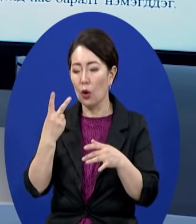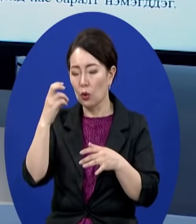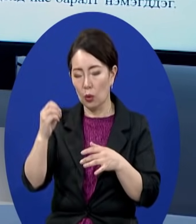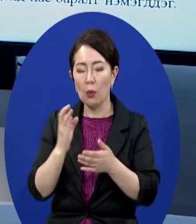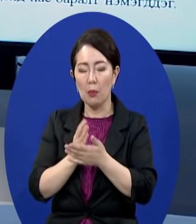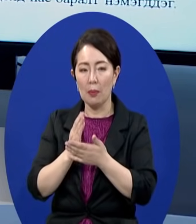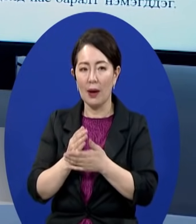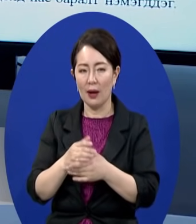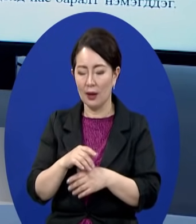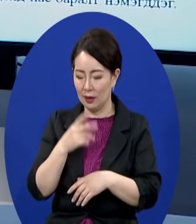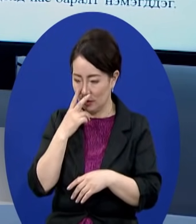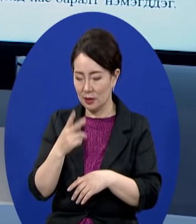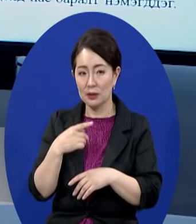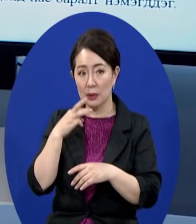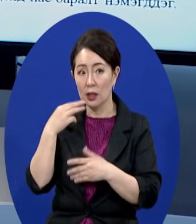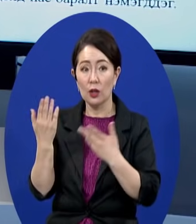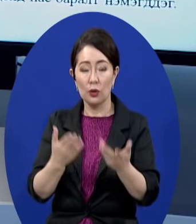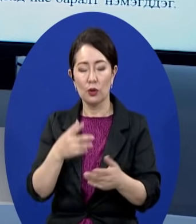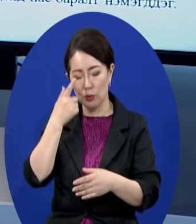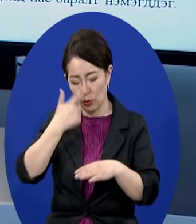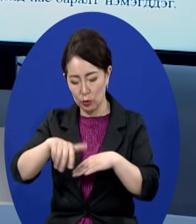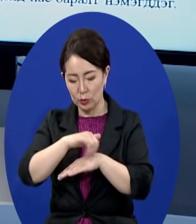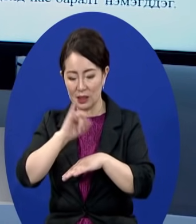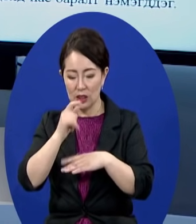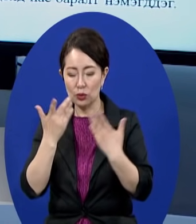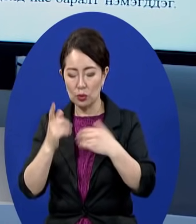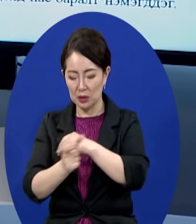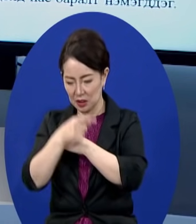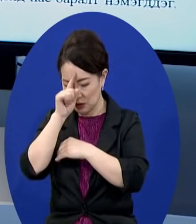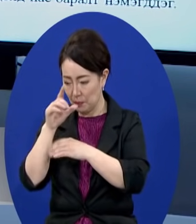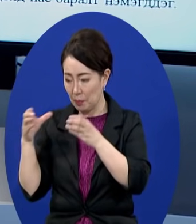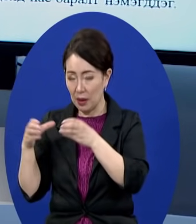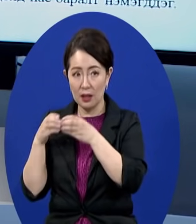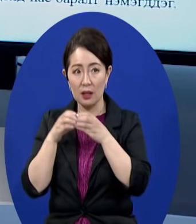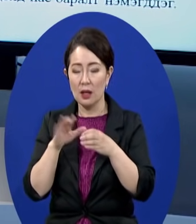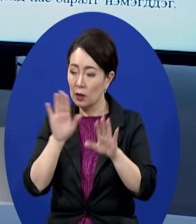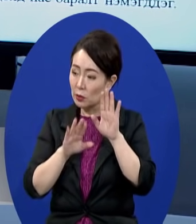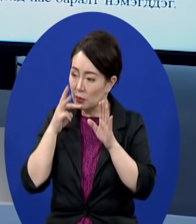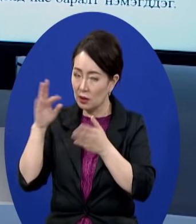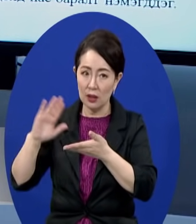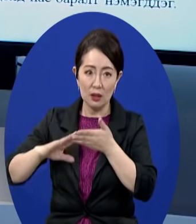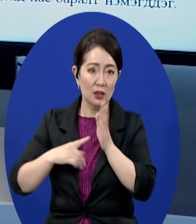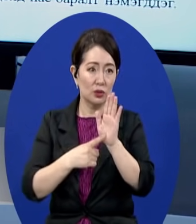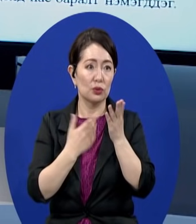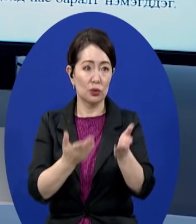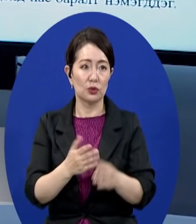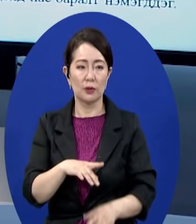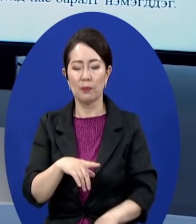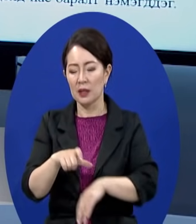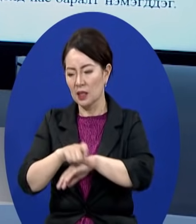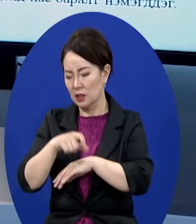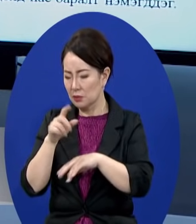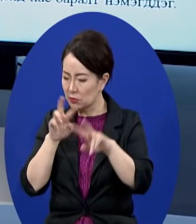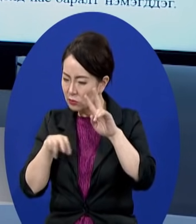ийм статистик байна. Үзэж та бүхэн бид ингээд Монгол Улсын Их Сургуулийн Эрдэмтдийн багийн гаргасан төлөв байдлын тухай мэдээлэлээс танилцууллаа. За Эрдэмтдийн